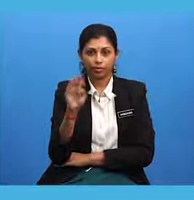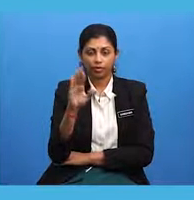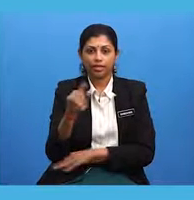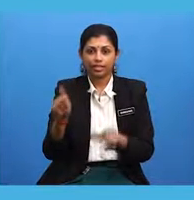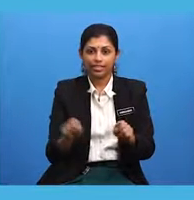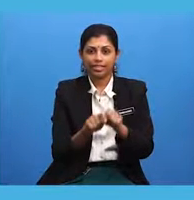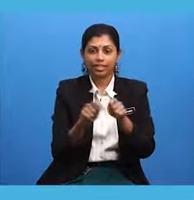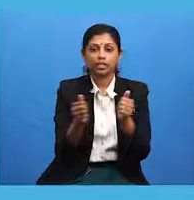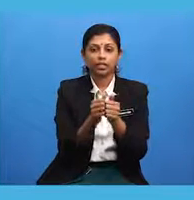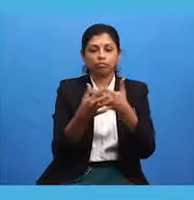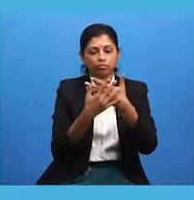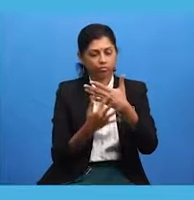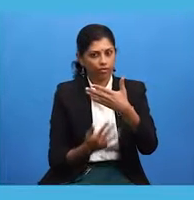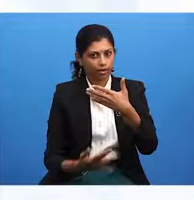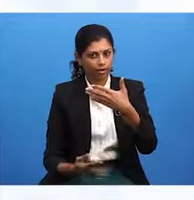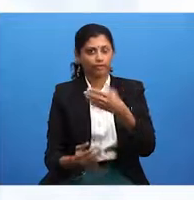dengan pendarahan.